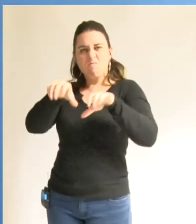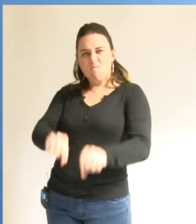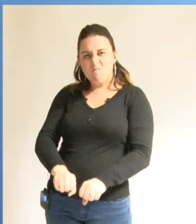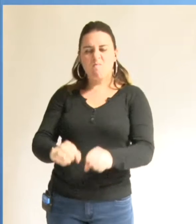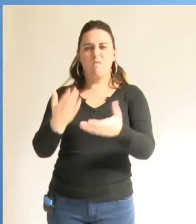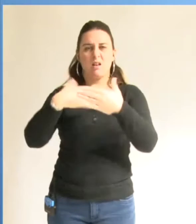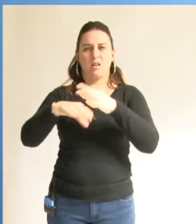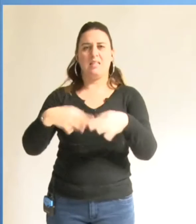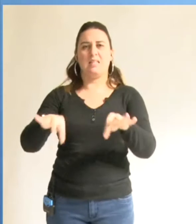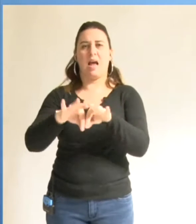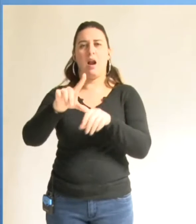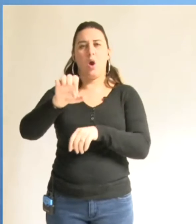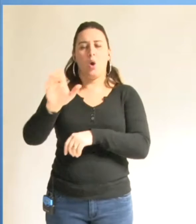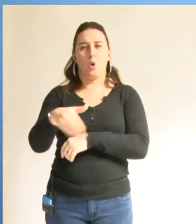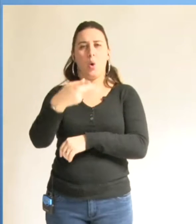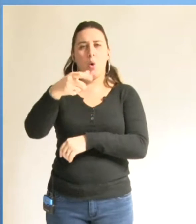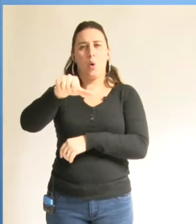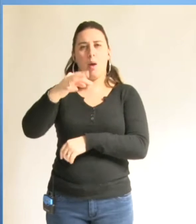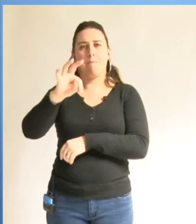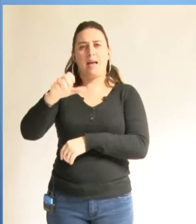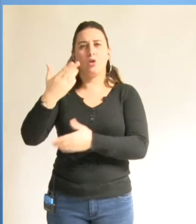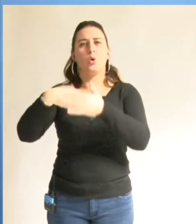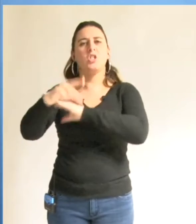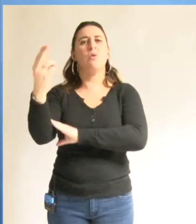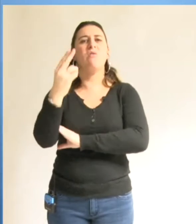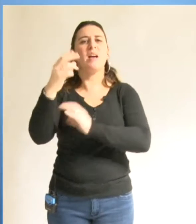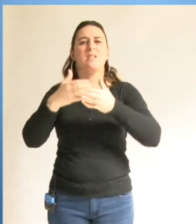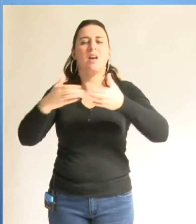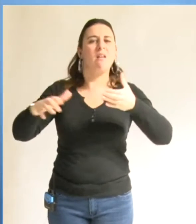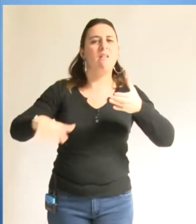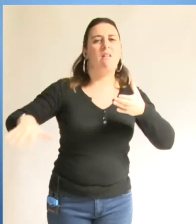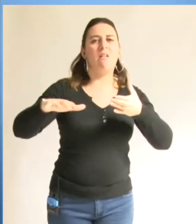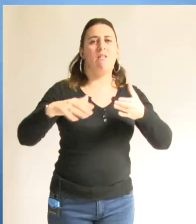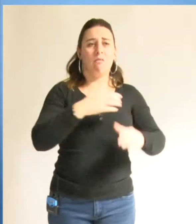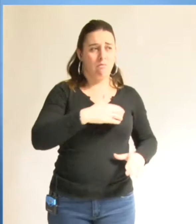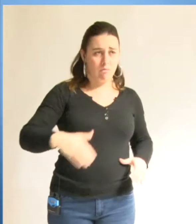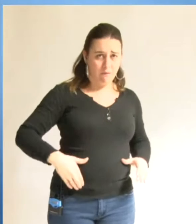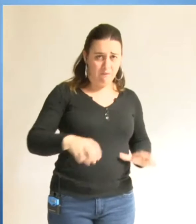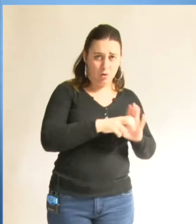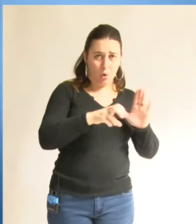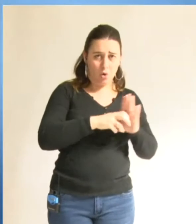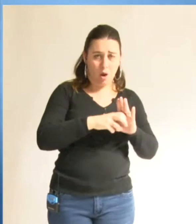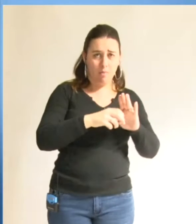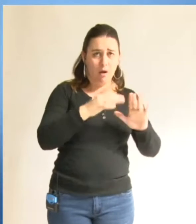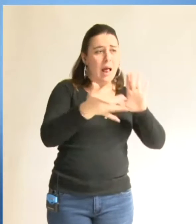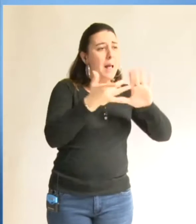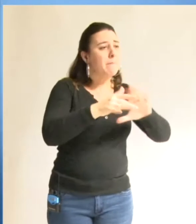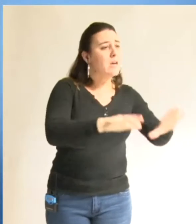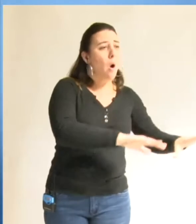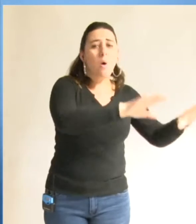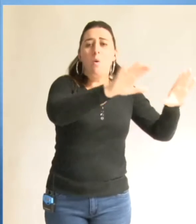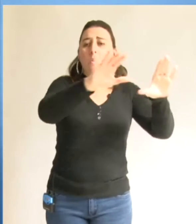patio dans la cité universitaire, que la ville de Grenoble avait envoyé des migrants au patio qui ne pouvaient